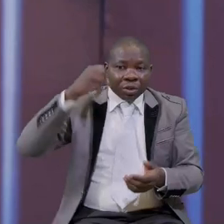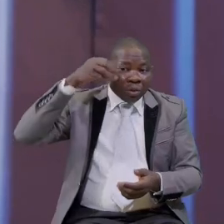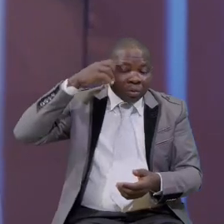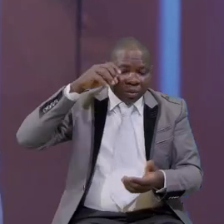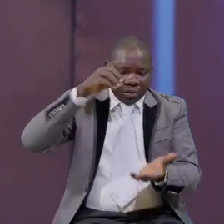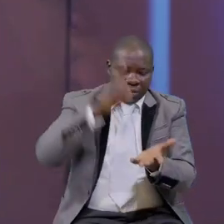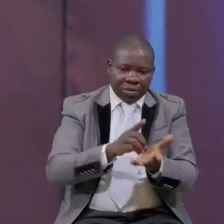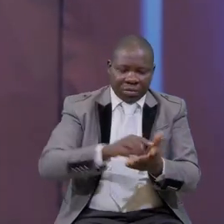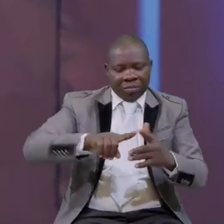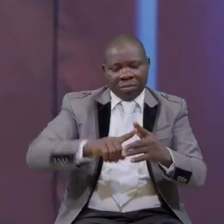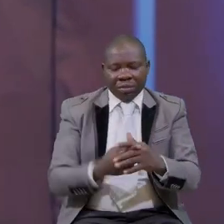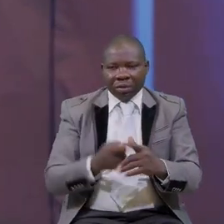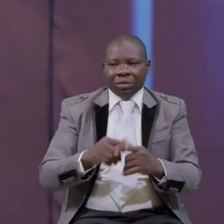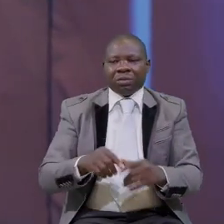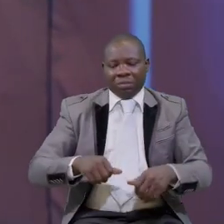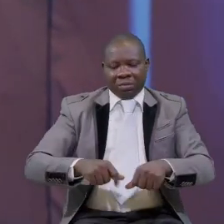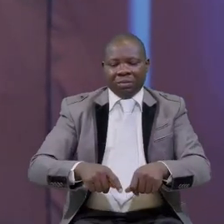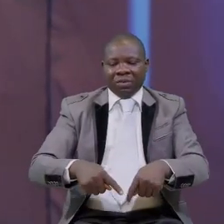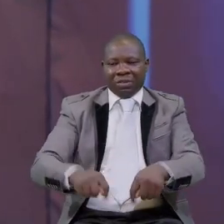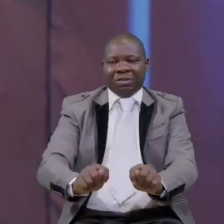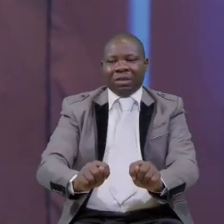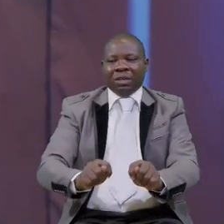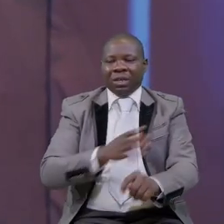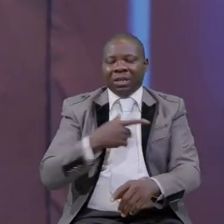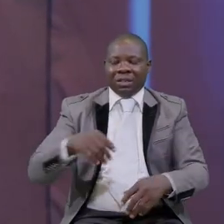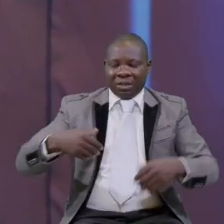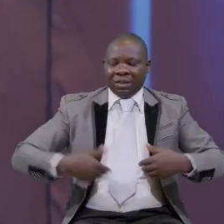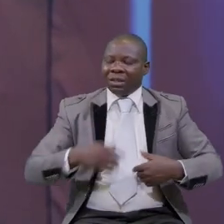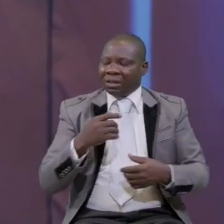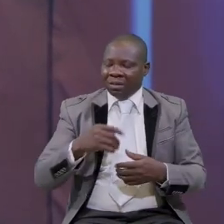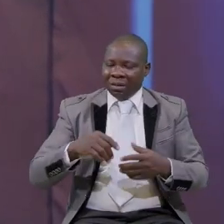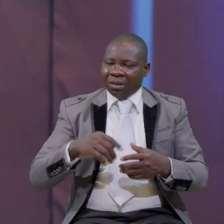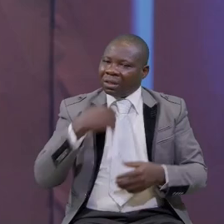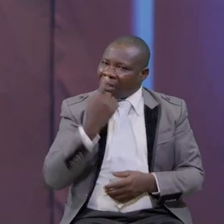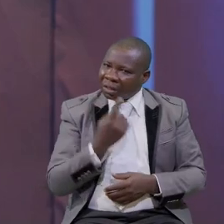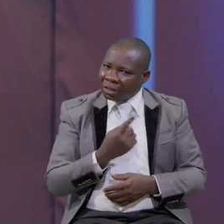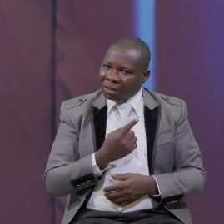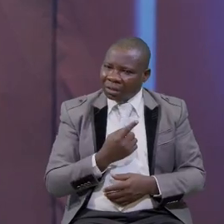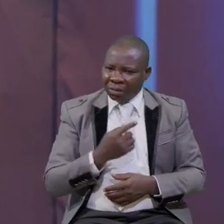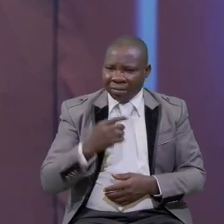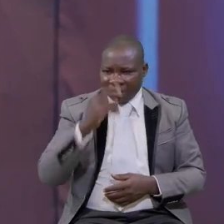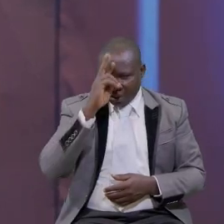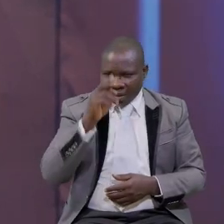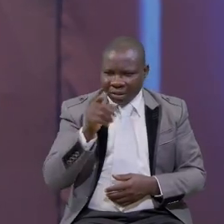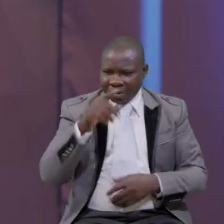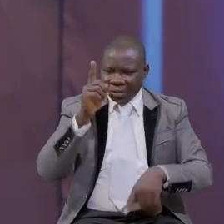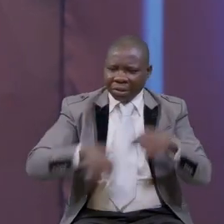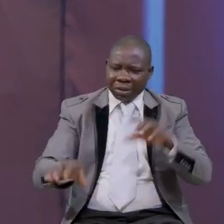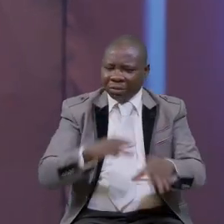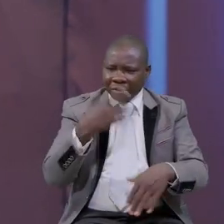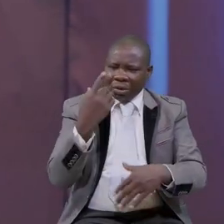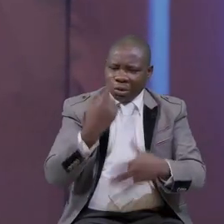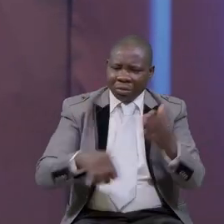il a commencé à essayer. L'adolescente a dit, monsieur, tu ne peux pas faire ce qu'on t'a demandé de faire.